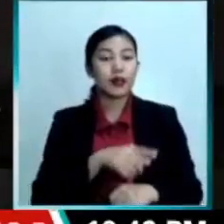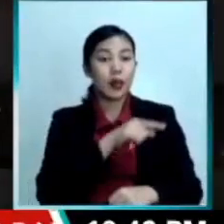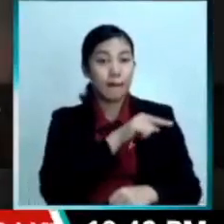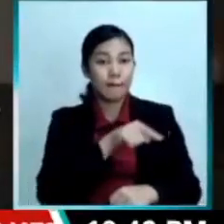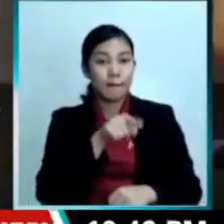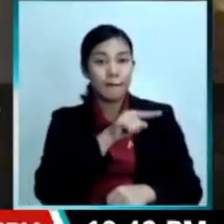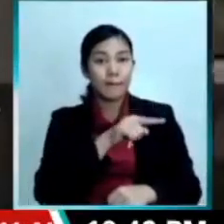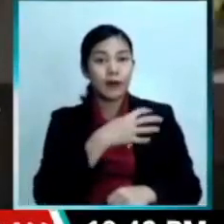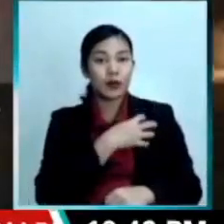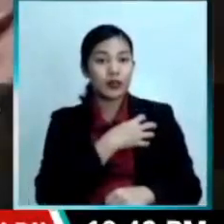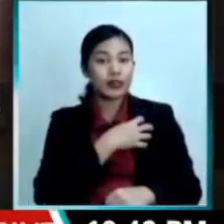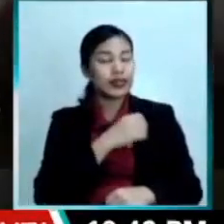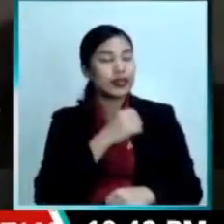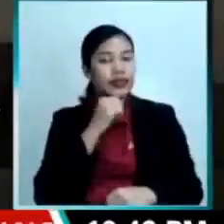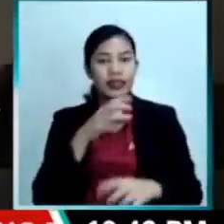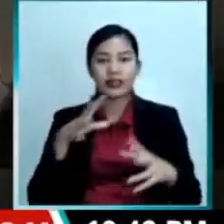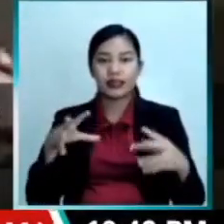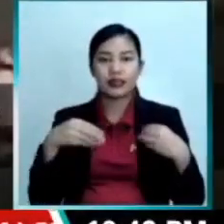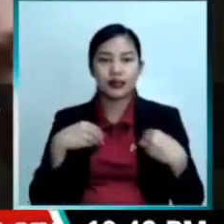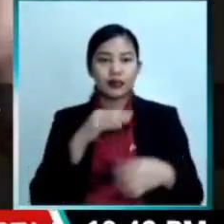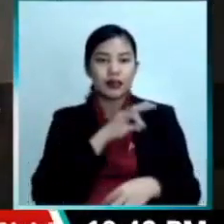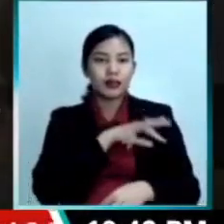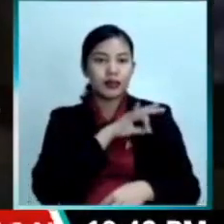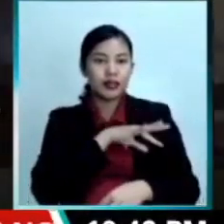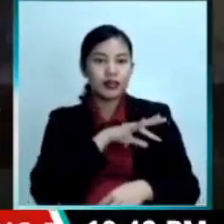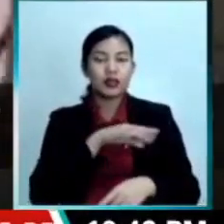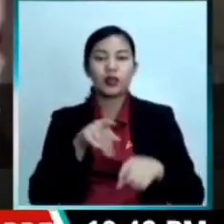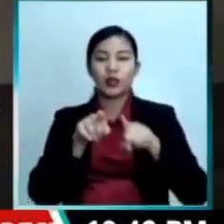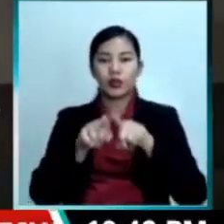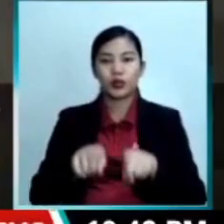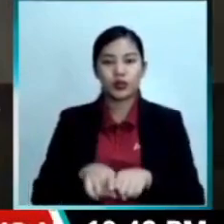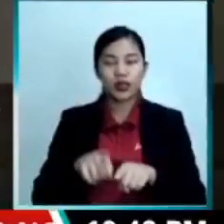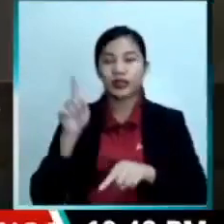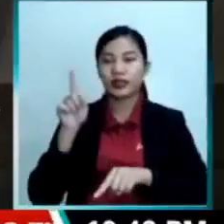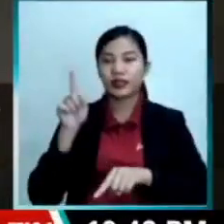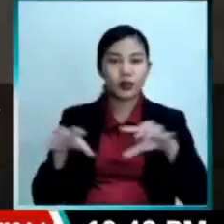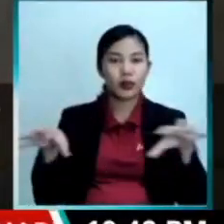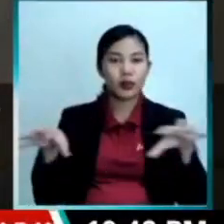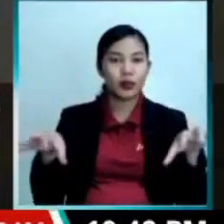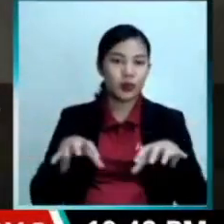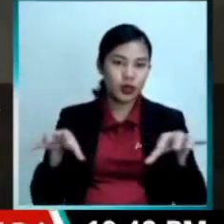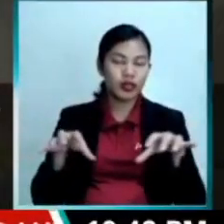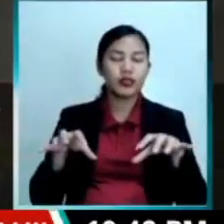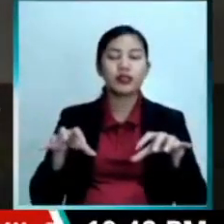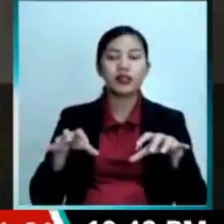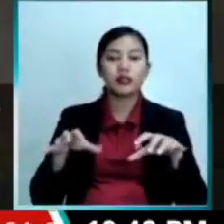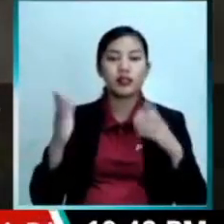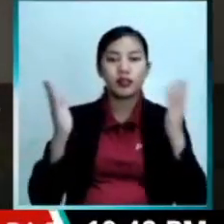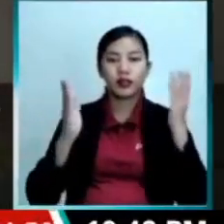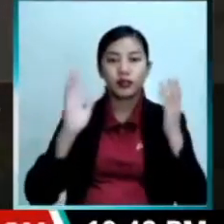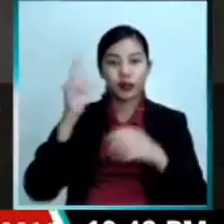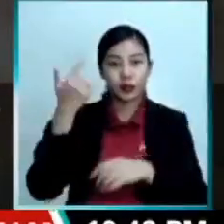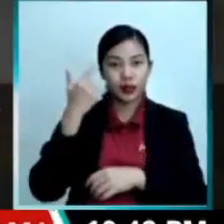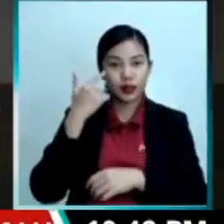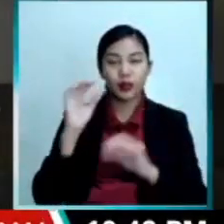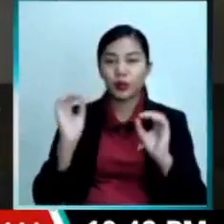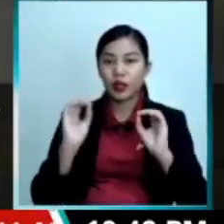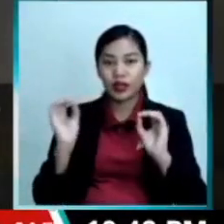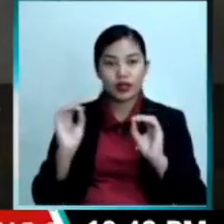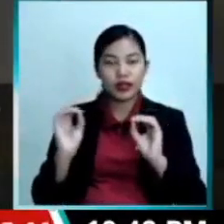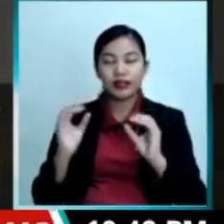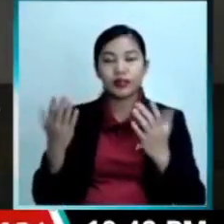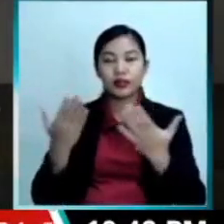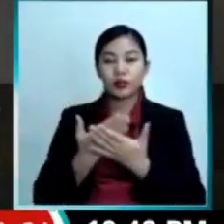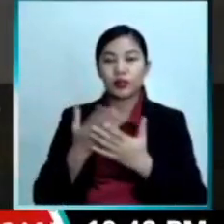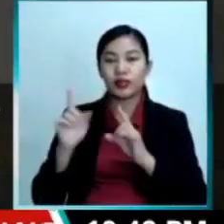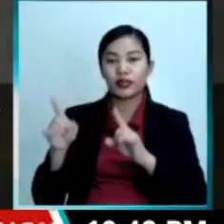mga benepisyo at hindi na rin sila makakapagtrabahong muli sa gobyerno. Wala pang bagong pahayag ang mga pulis pero dati na